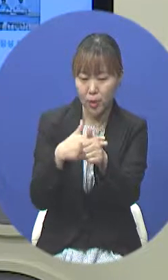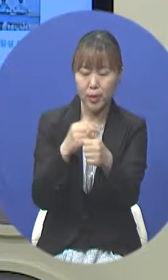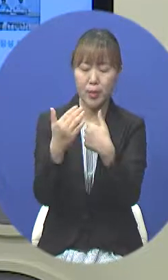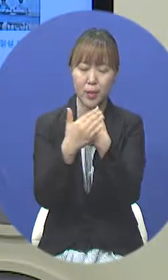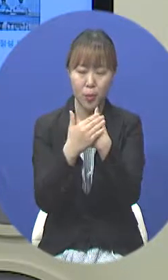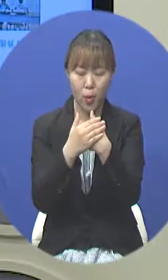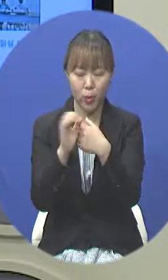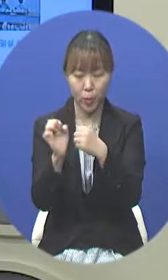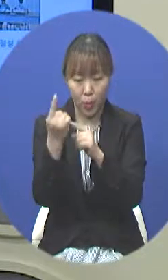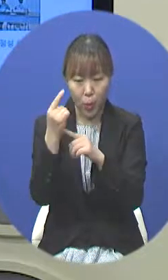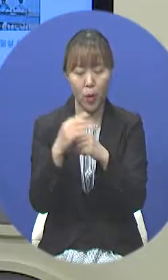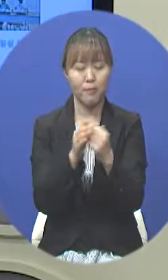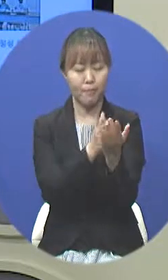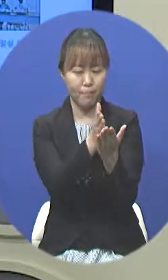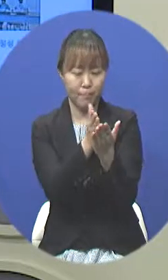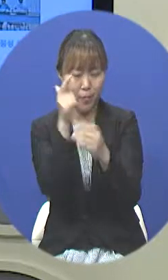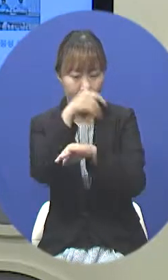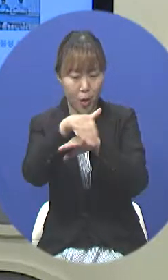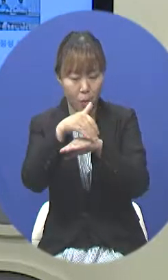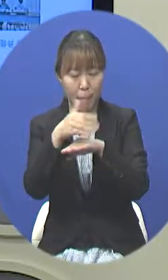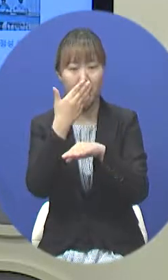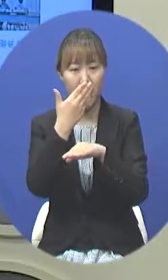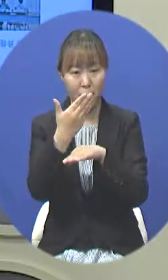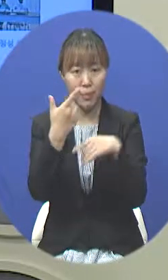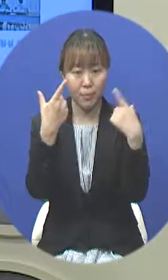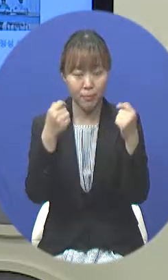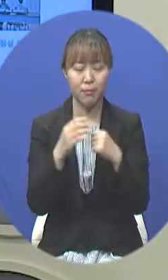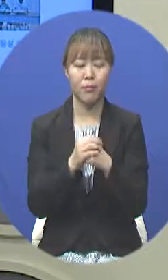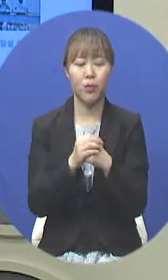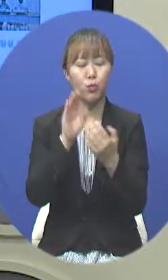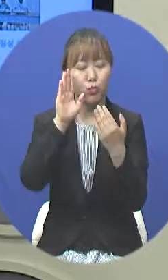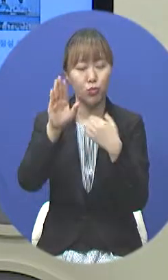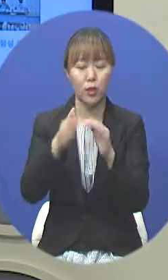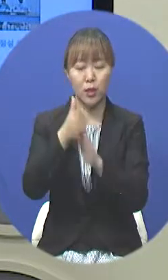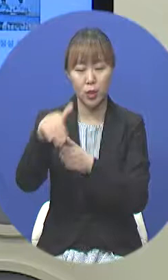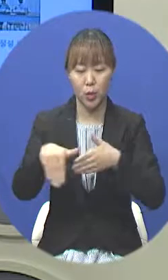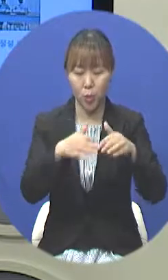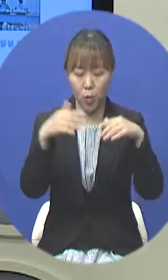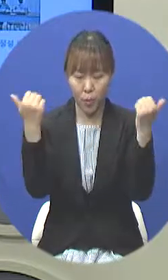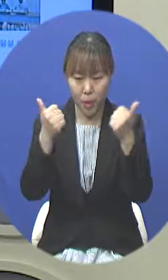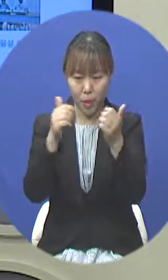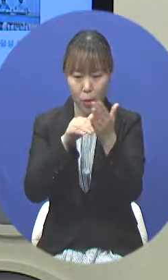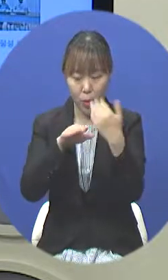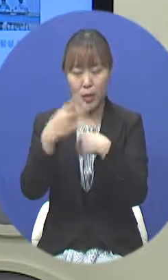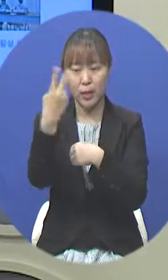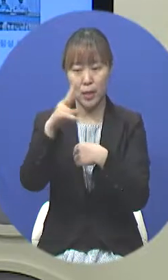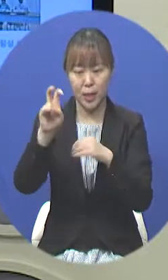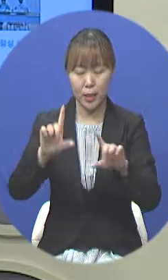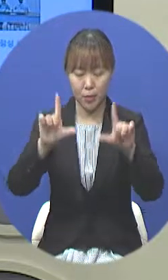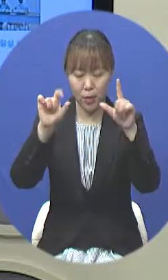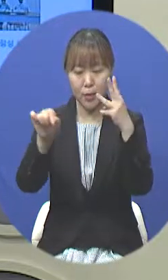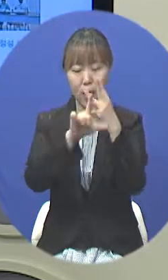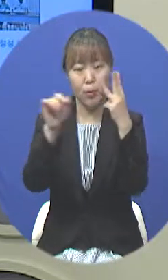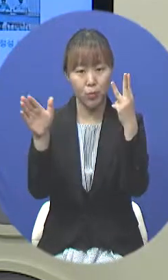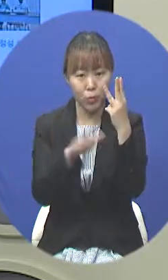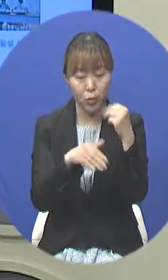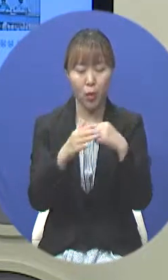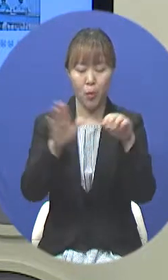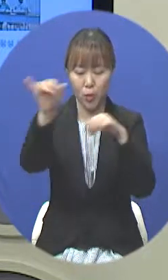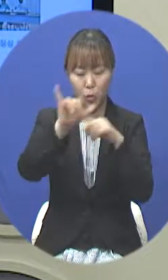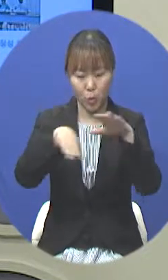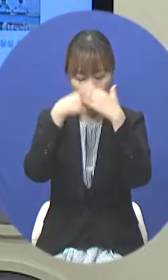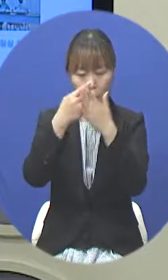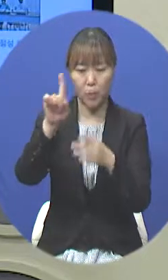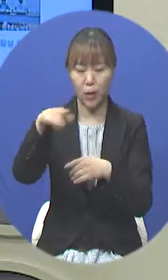지원을 바탕으로 진로를 설계할 수 있게 됐다며 이후 시도교육청 협의를 거쳐 2020년 3월부터 전국